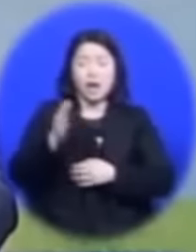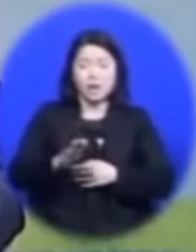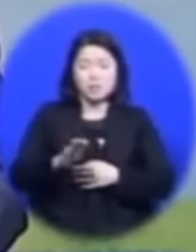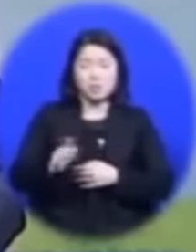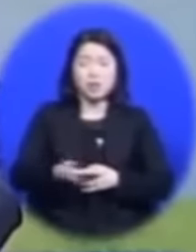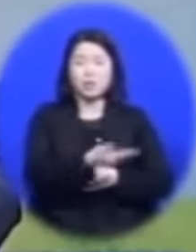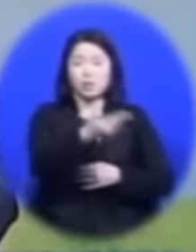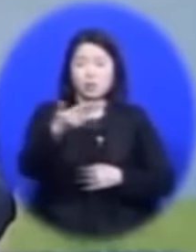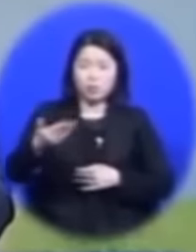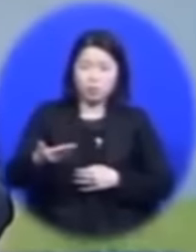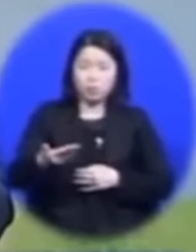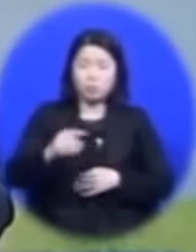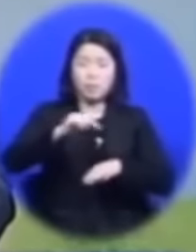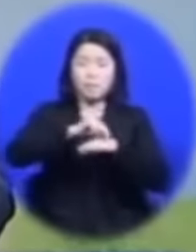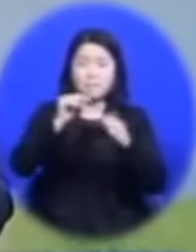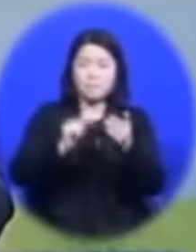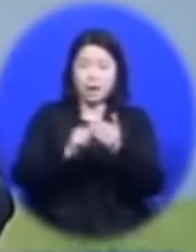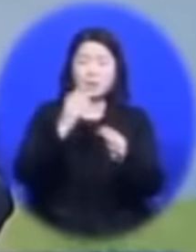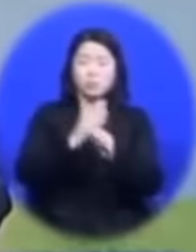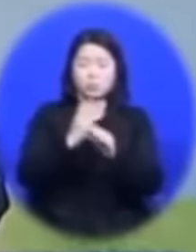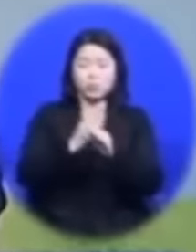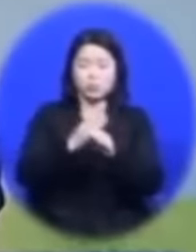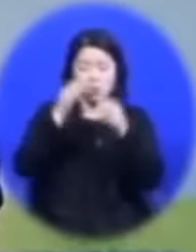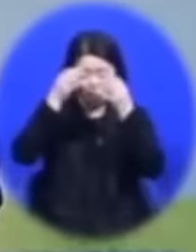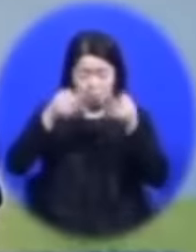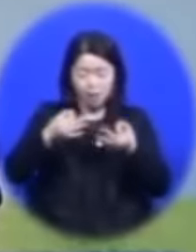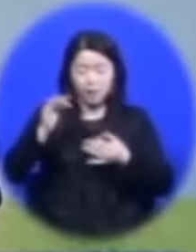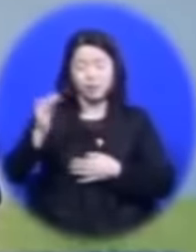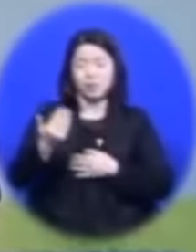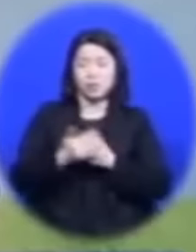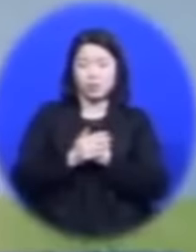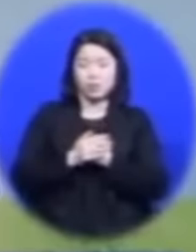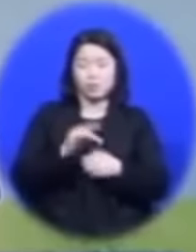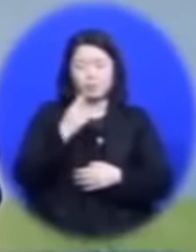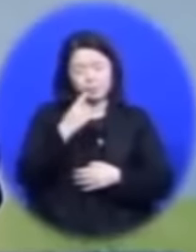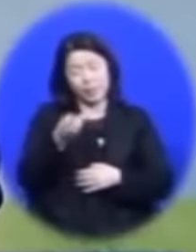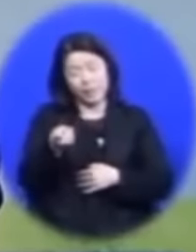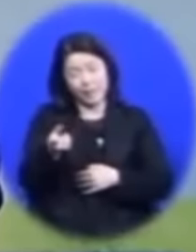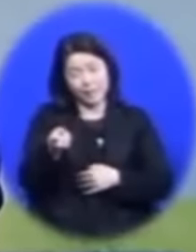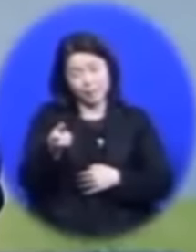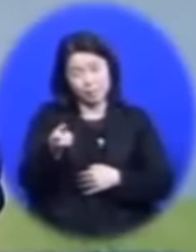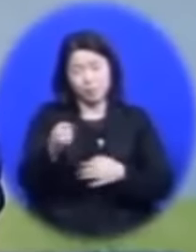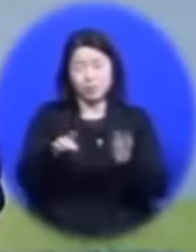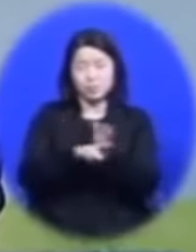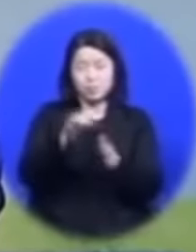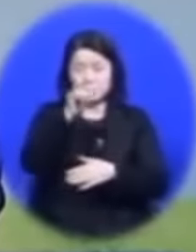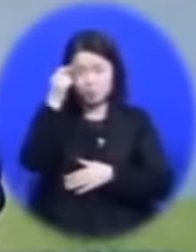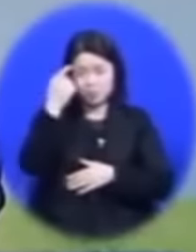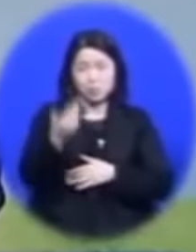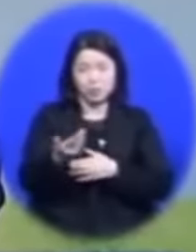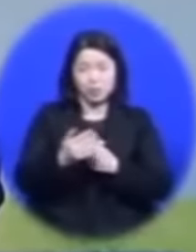여러분은 여러분의 마음의 중심을 보셔야 돼요. 겨자씨만한 믿음은 있습니까?